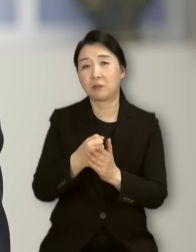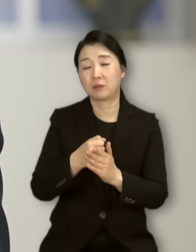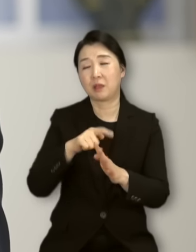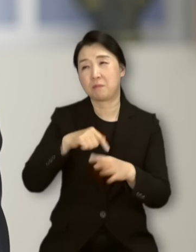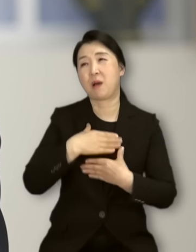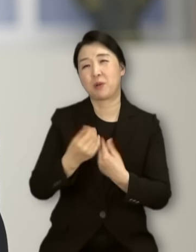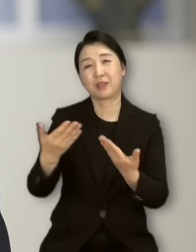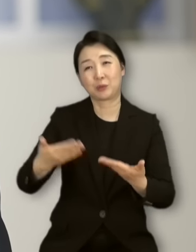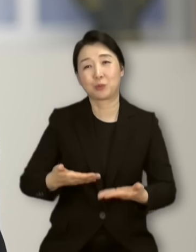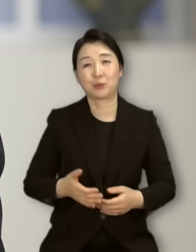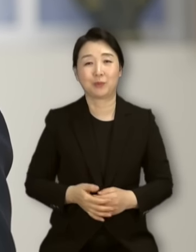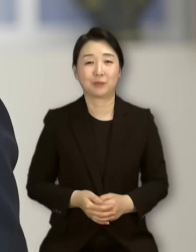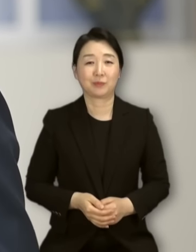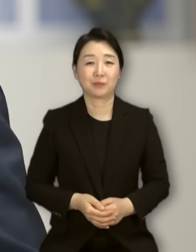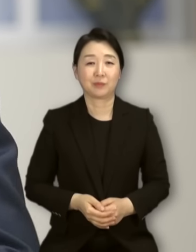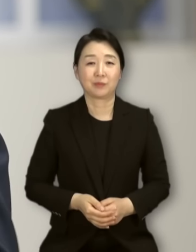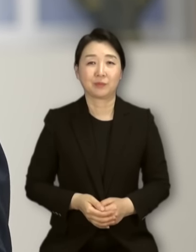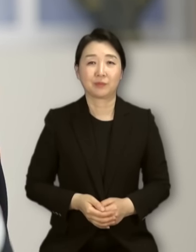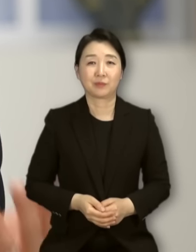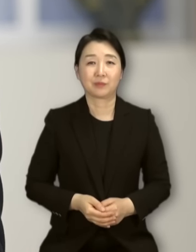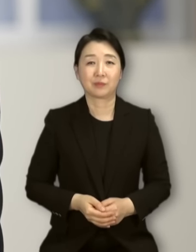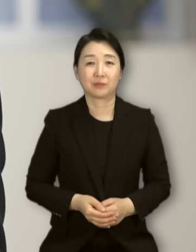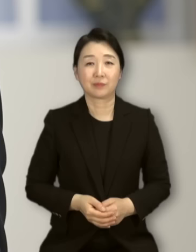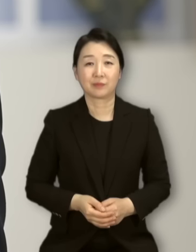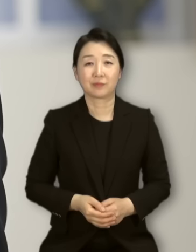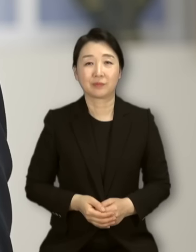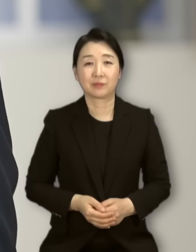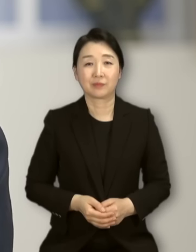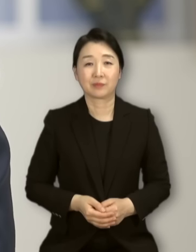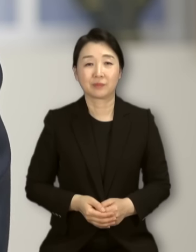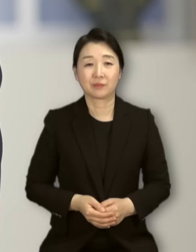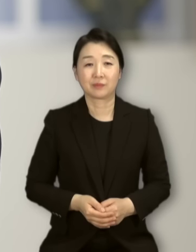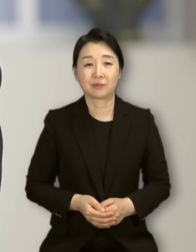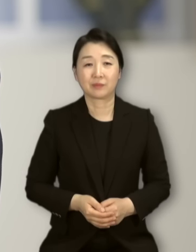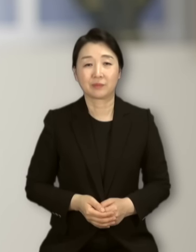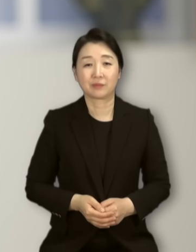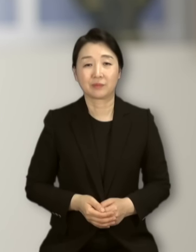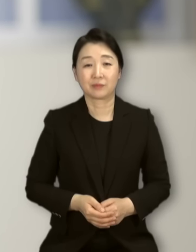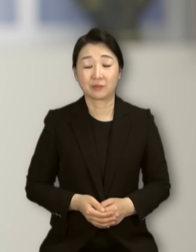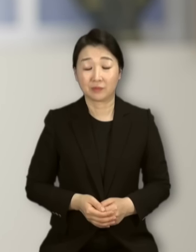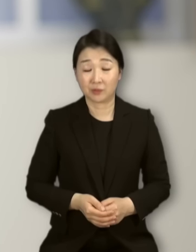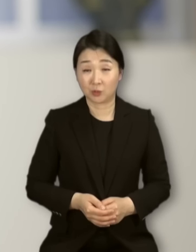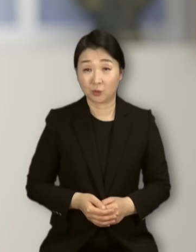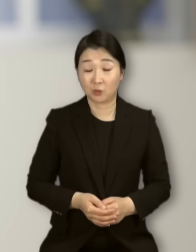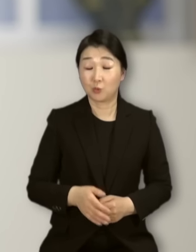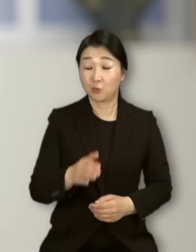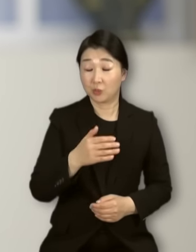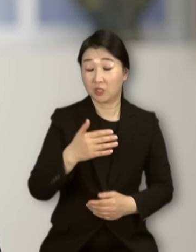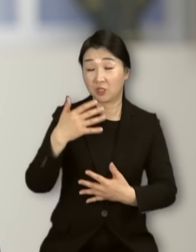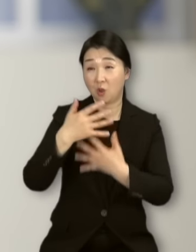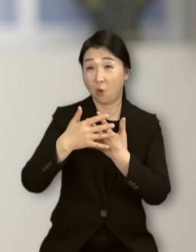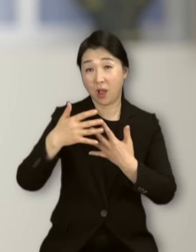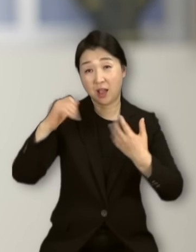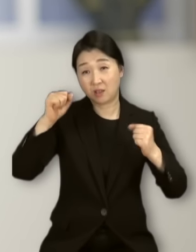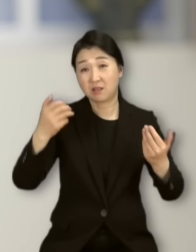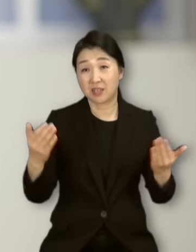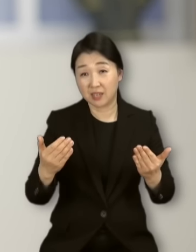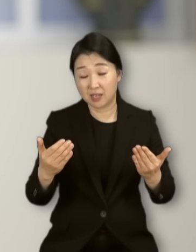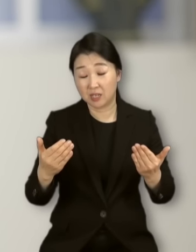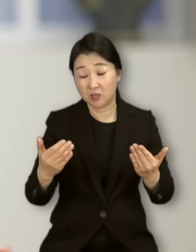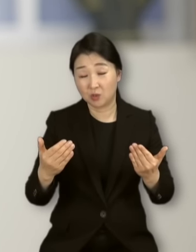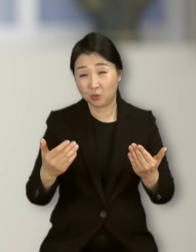하는 일 그리고 우리 모두가 하는 일 있잖아요 저희는 좀 특별한 일을 하지만 우리가